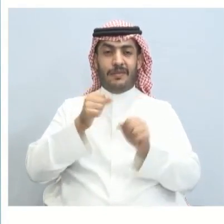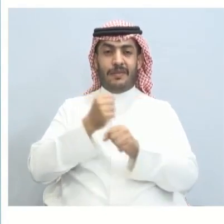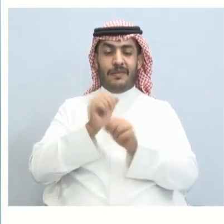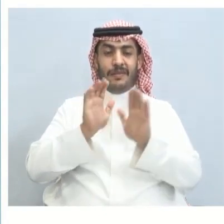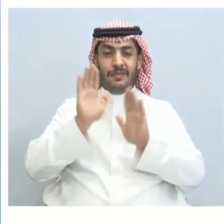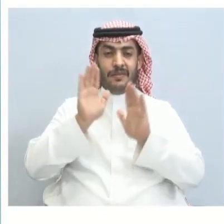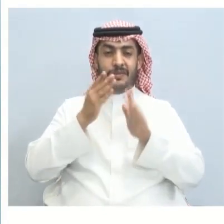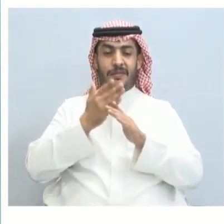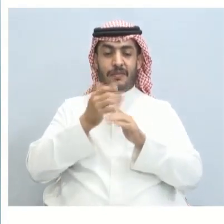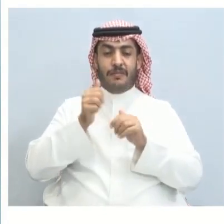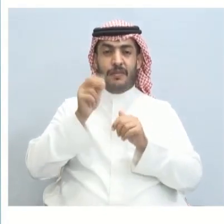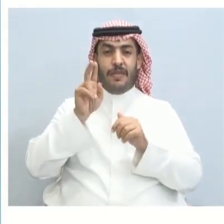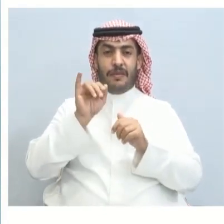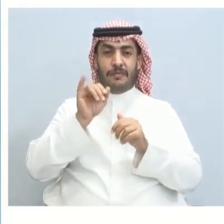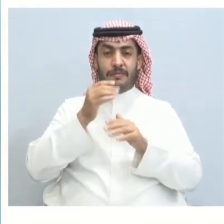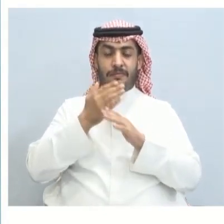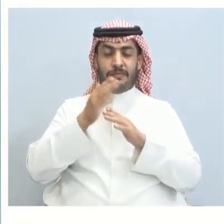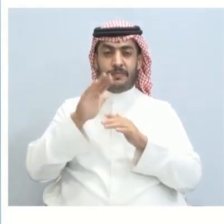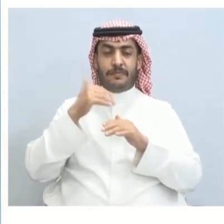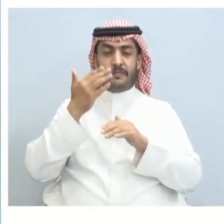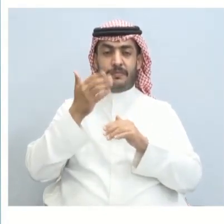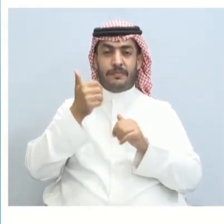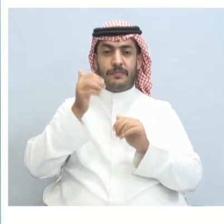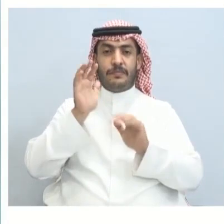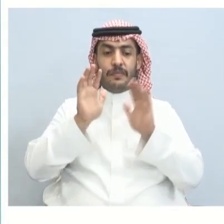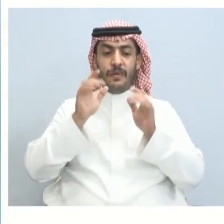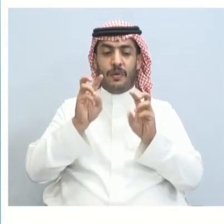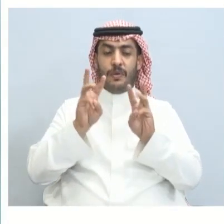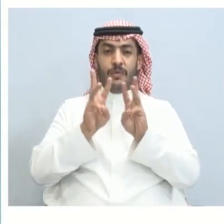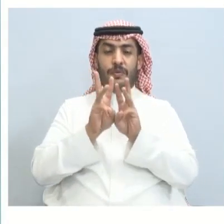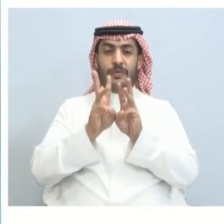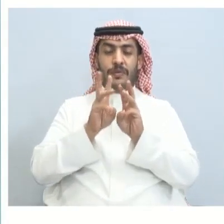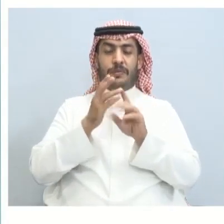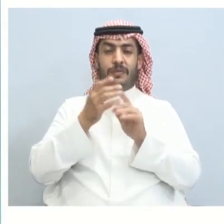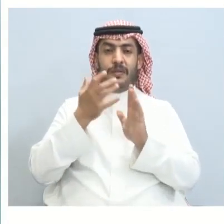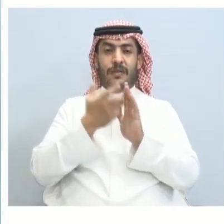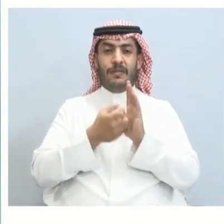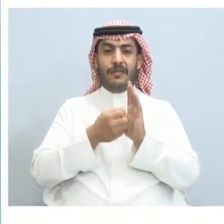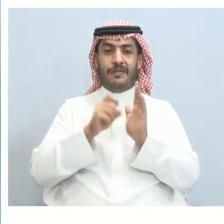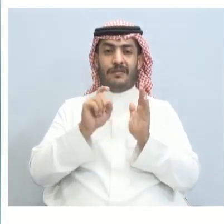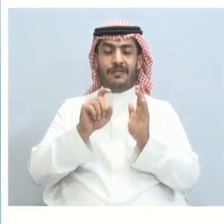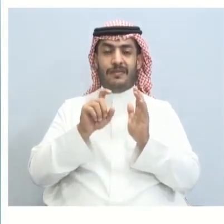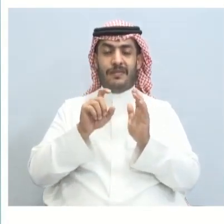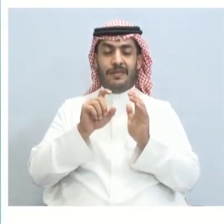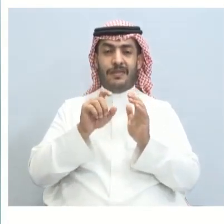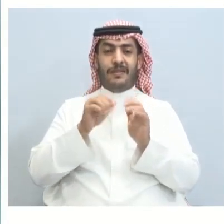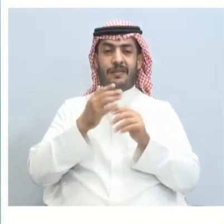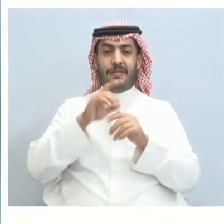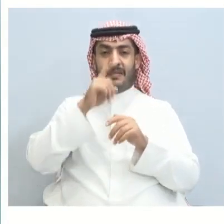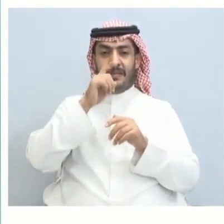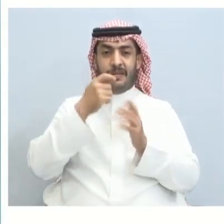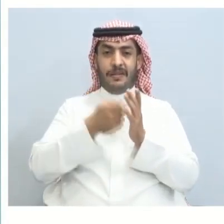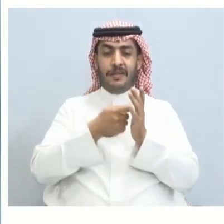التصويت كيف تتم وقد يتكون هنالك التصويت الكتروني وبالتالي تحفظ مباشره دون حاجه مثلا